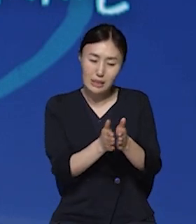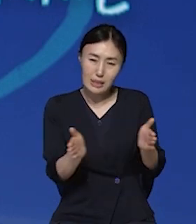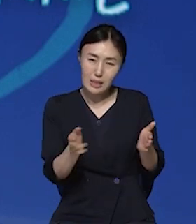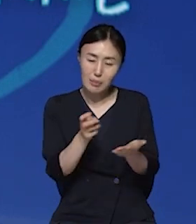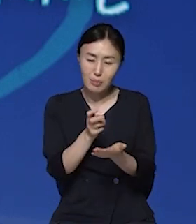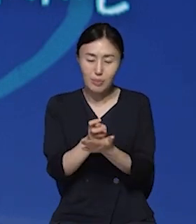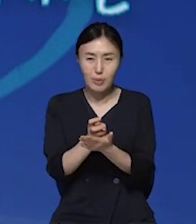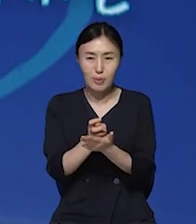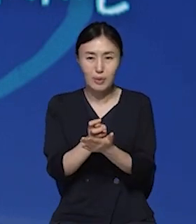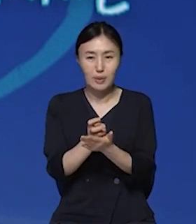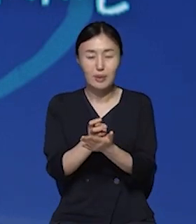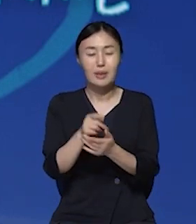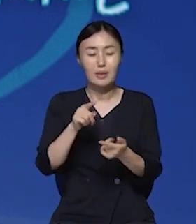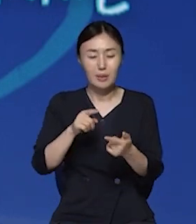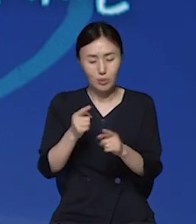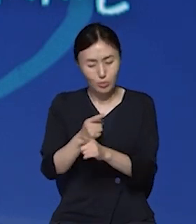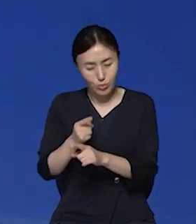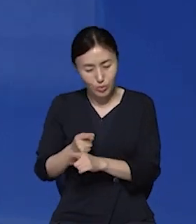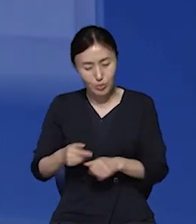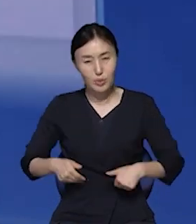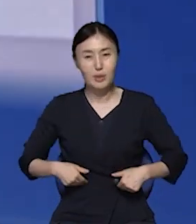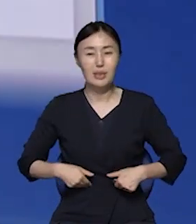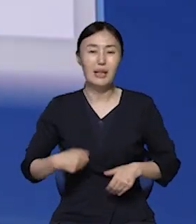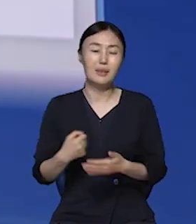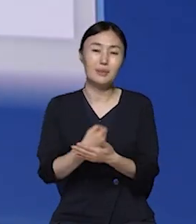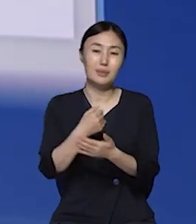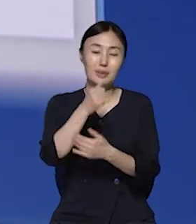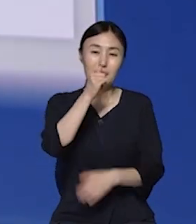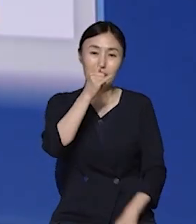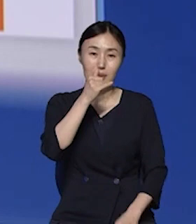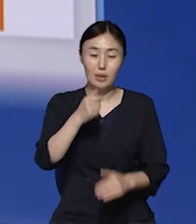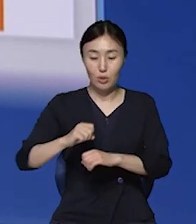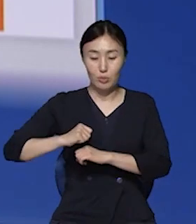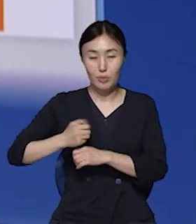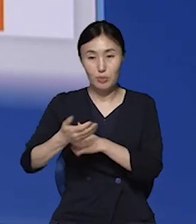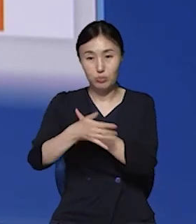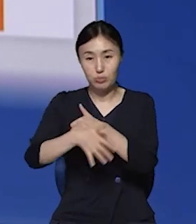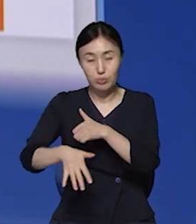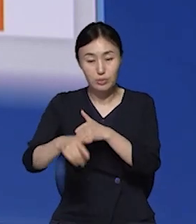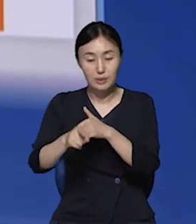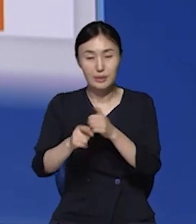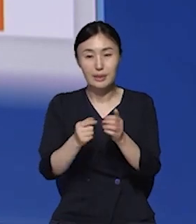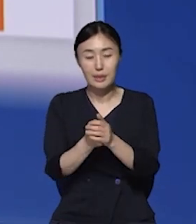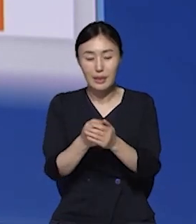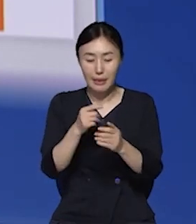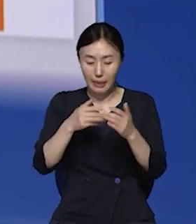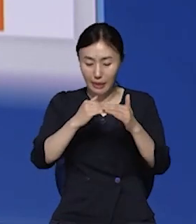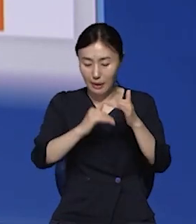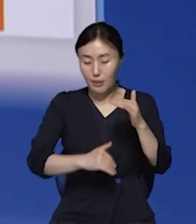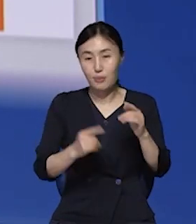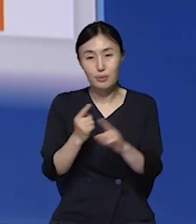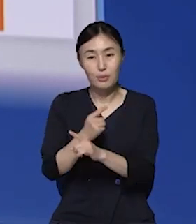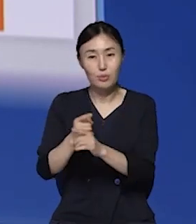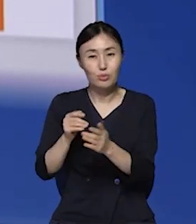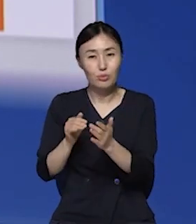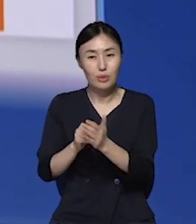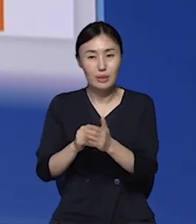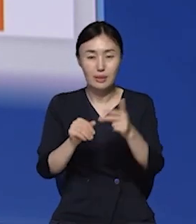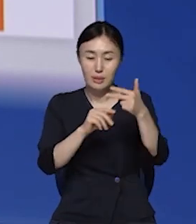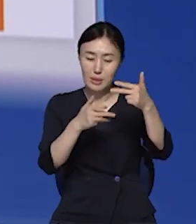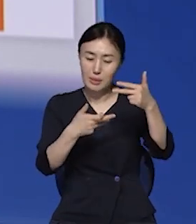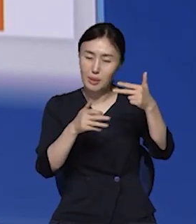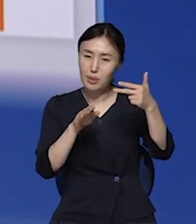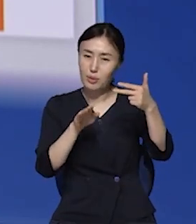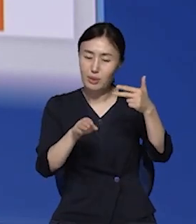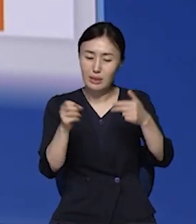한다는 부분에 아쉬움이 남습니다. 국방부 등은 현재 입법 예고된 시행령을 수정해 다음 주 18일 전으로 재입법